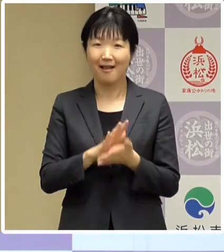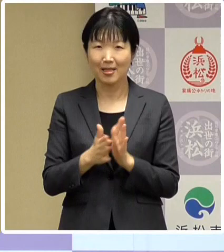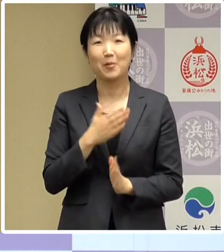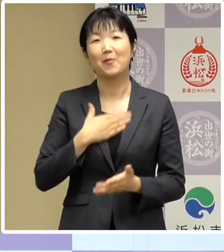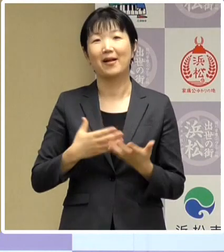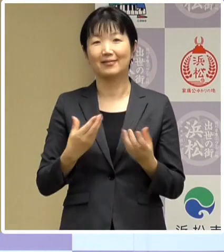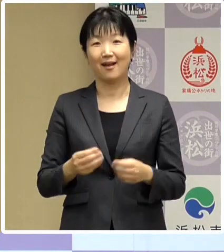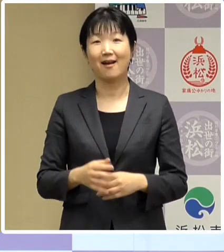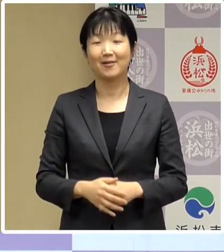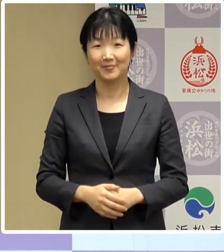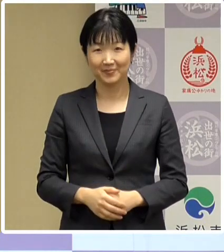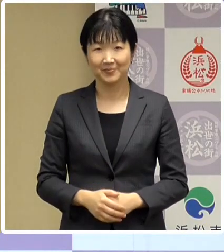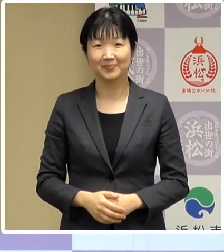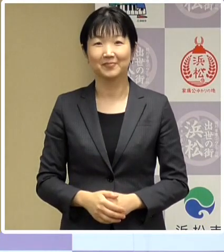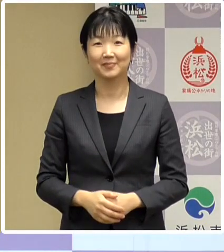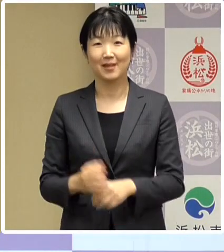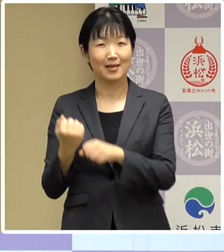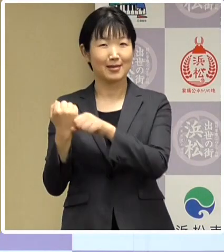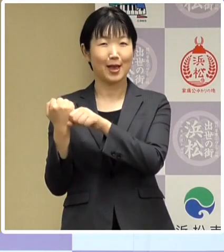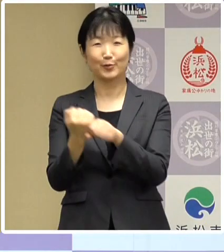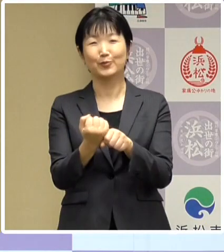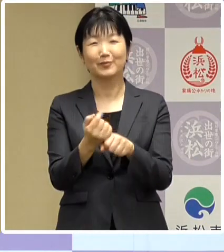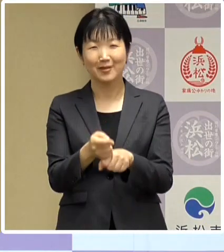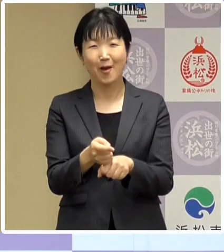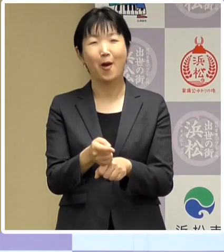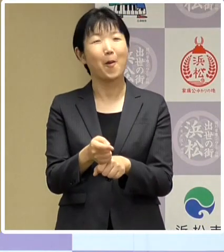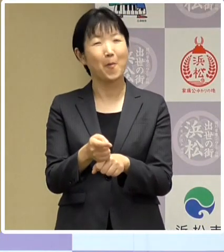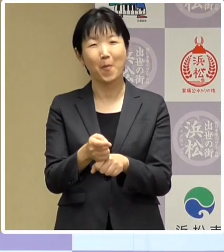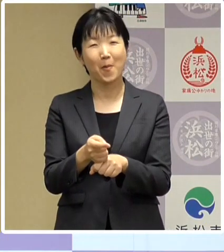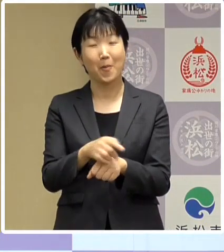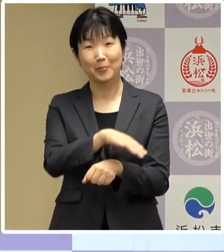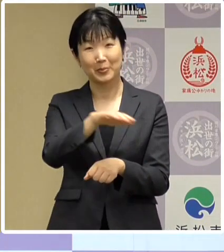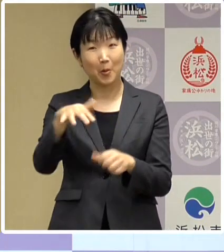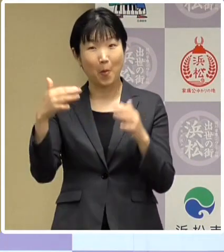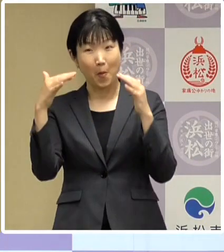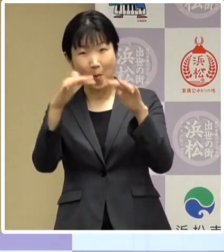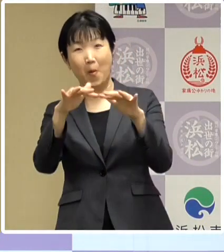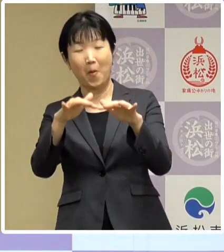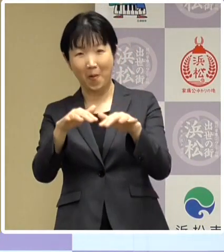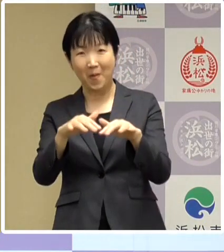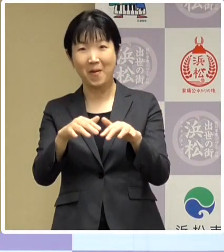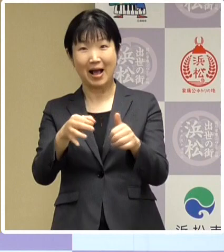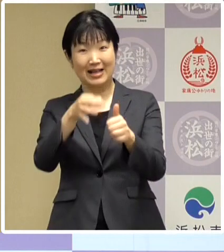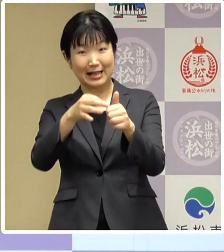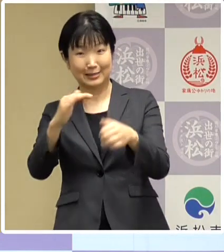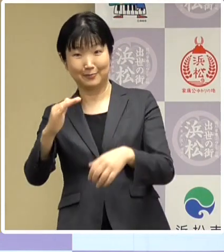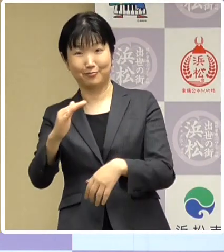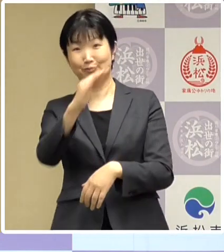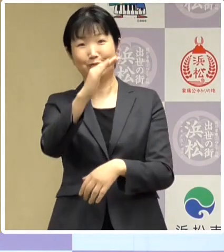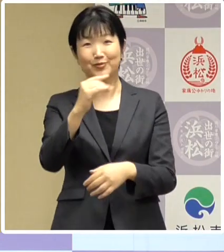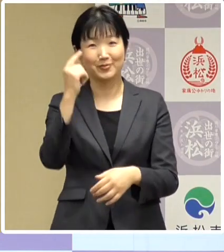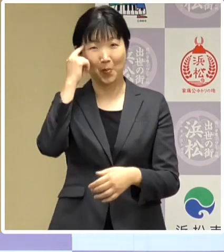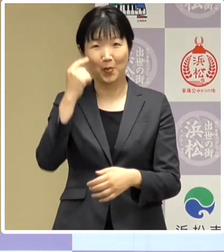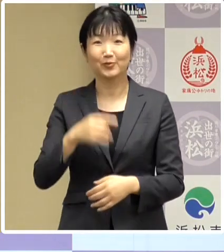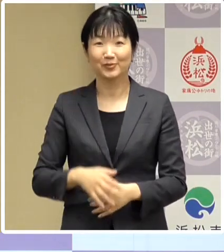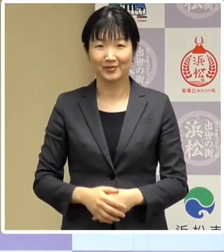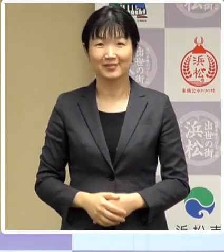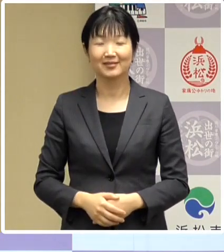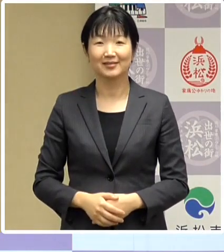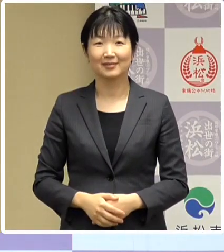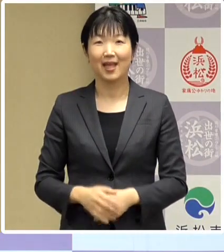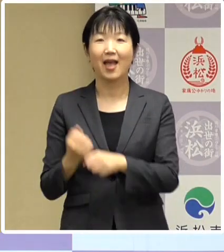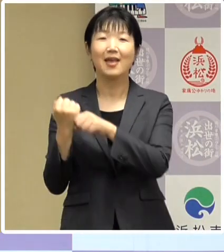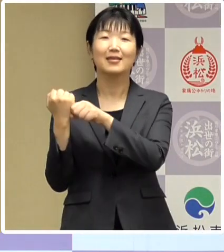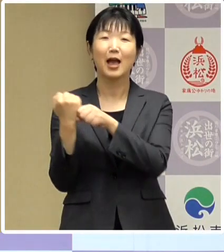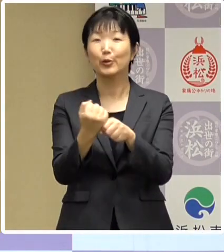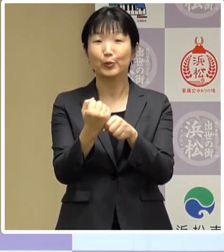また価値が上昇したというふうに思います。まあ、これだけ野球